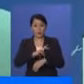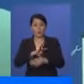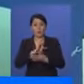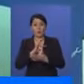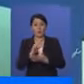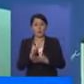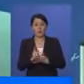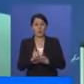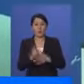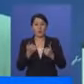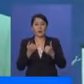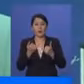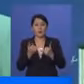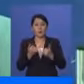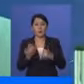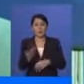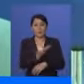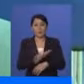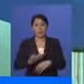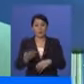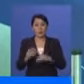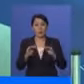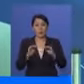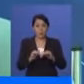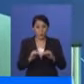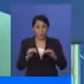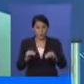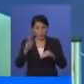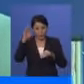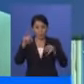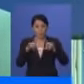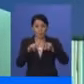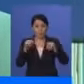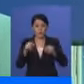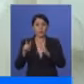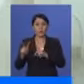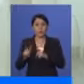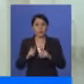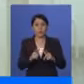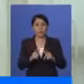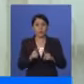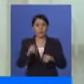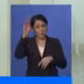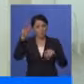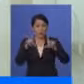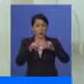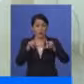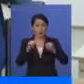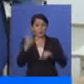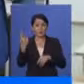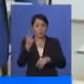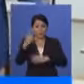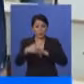етіп отырмыз. Қазіргі таңда біз оқушыларды мектепке қабылдауға дайынбыз. Білім ордасындағы сыныптар